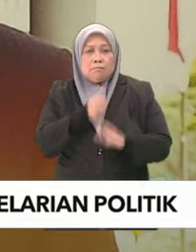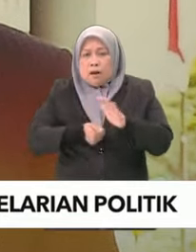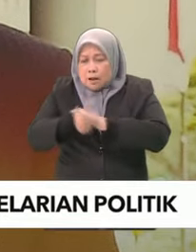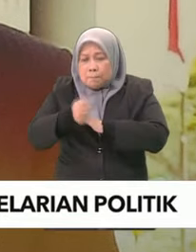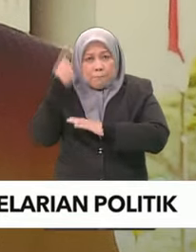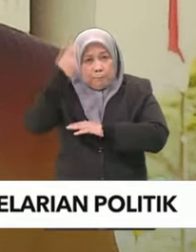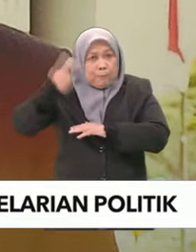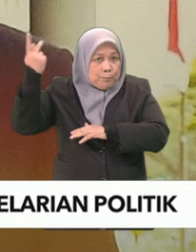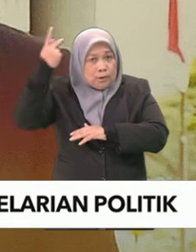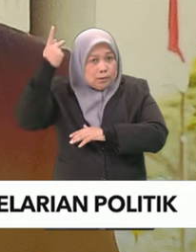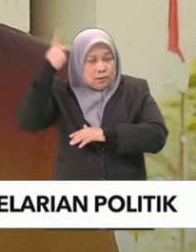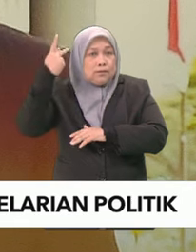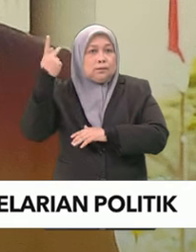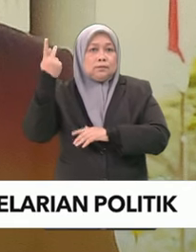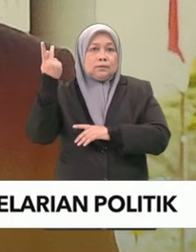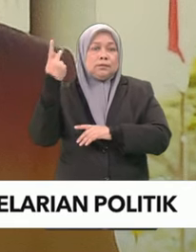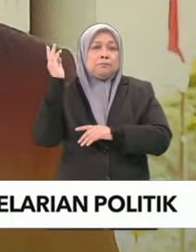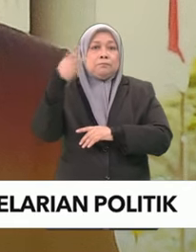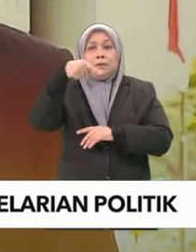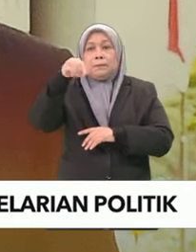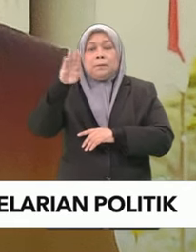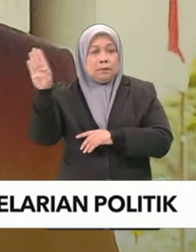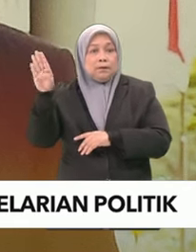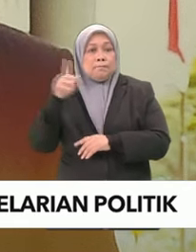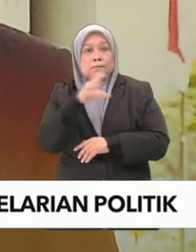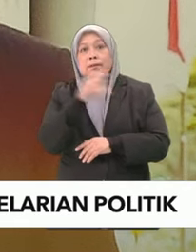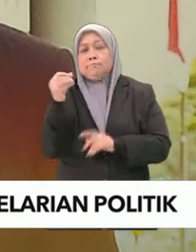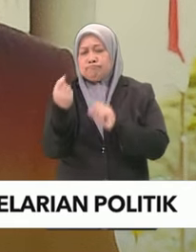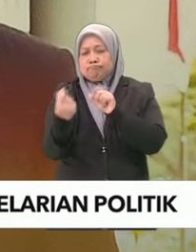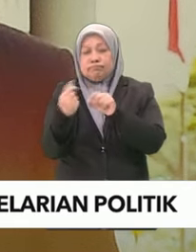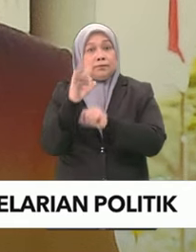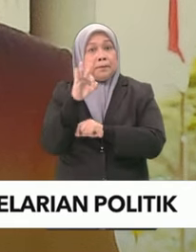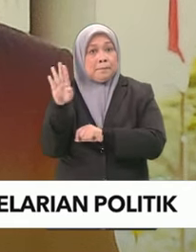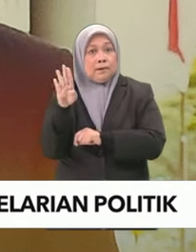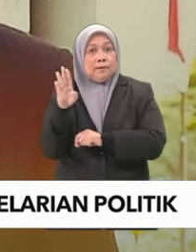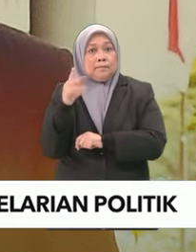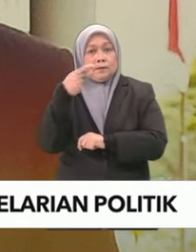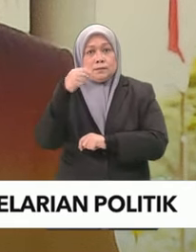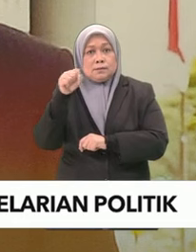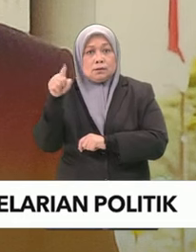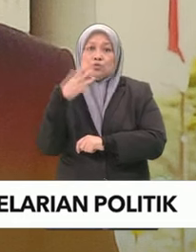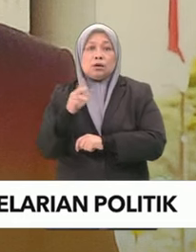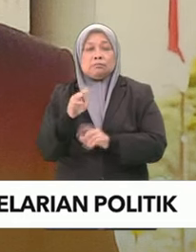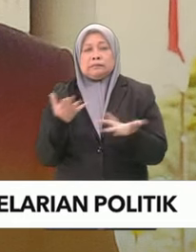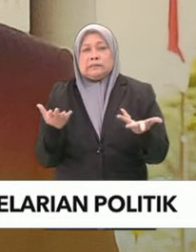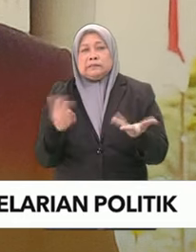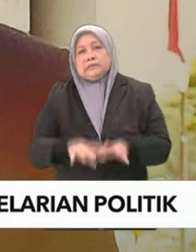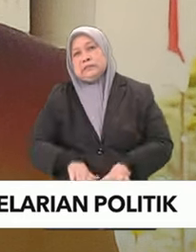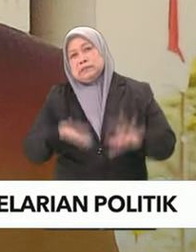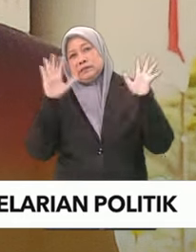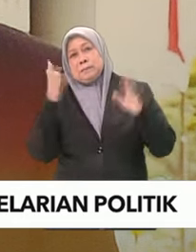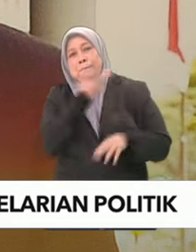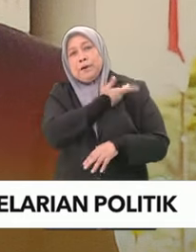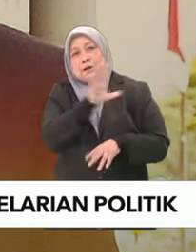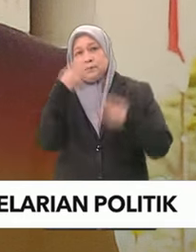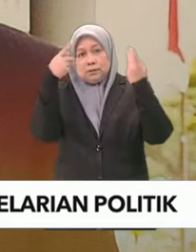bawah konvensyen pertubuhan bangsa-bangsa bersatu PBB dalam hantaran di Facebooknya Sinang yang sudah berpatah arang dengan bekas